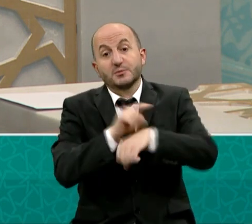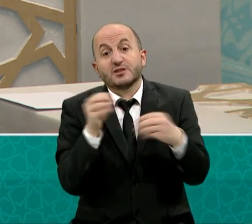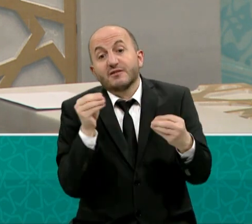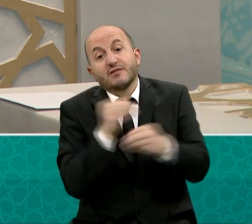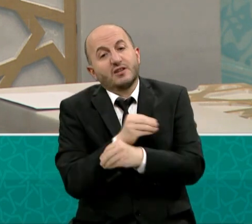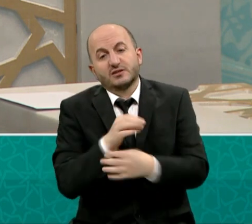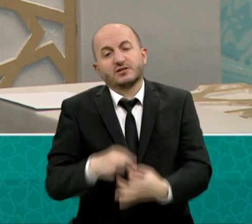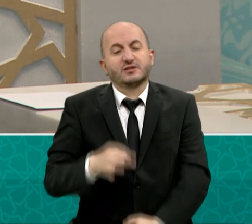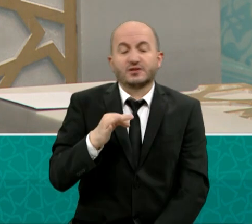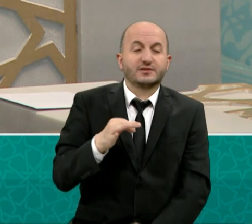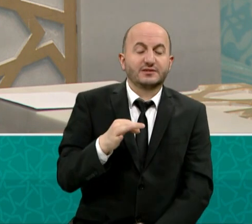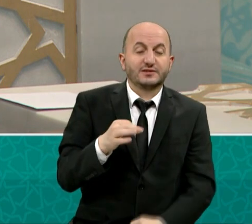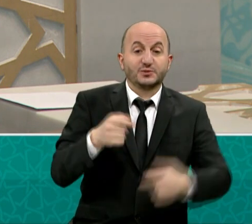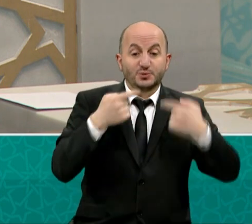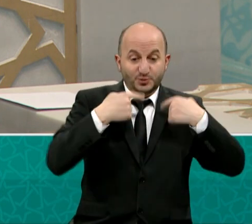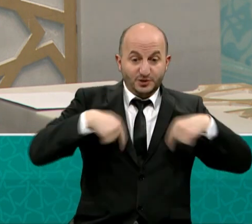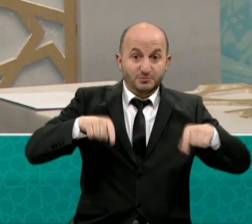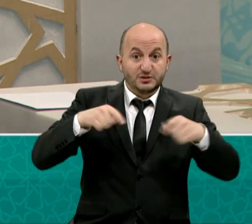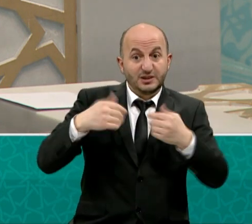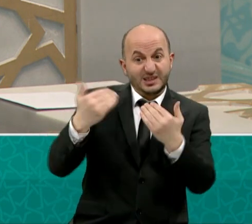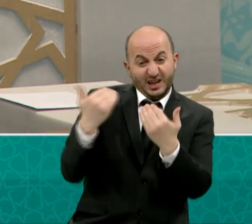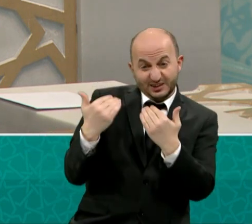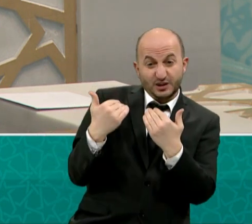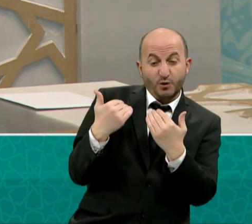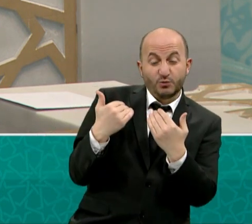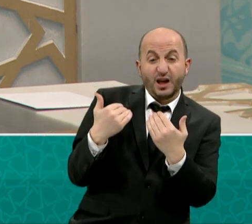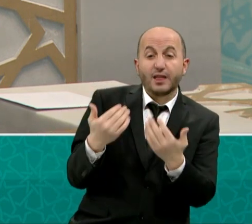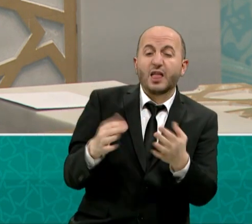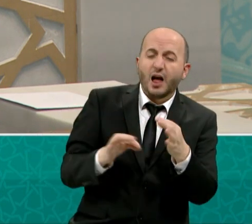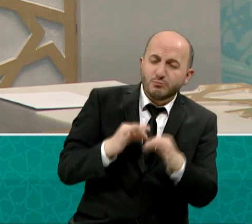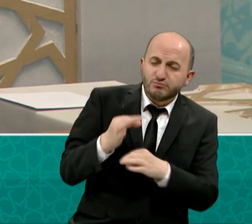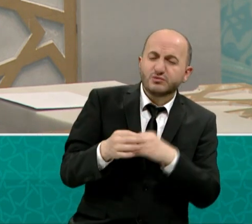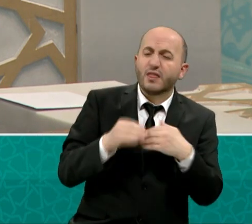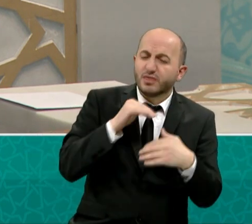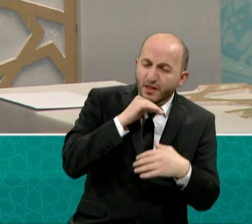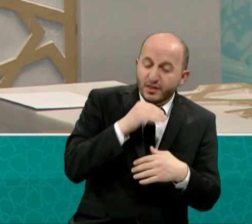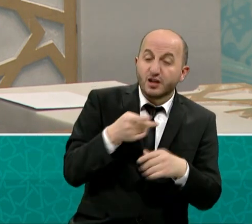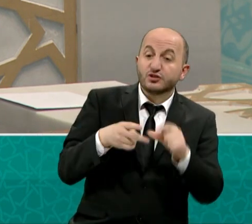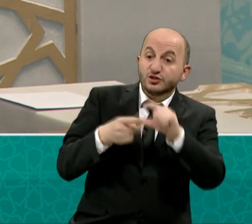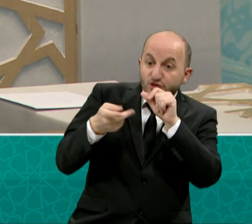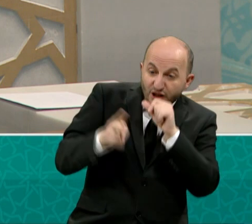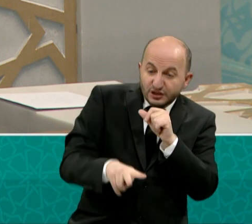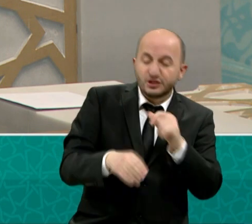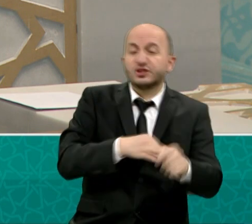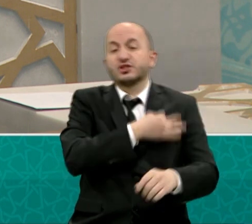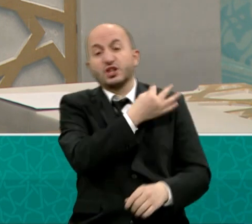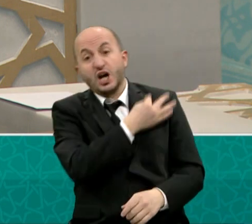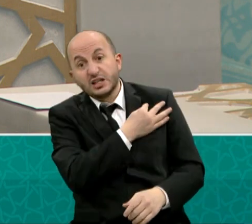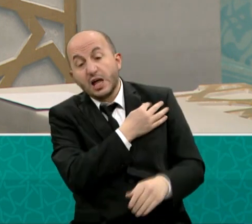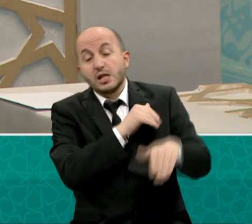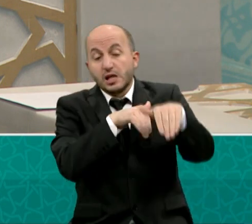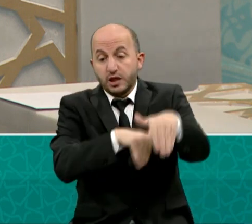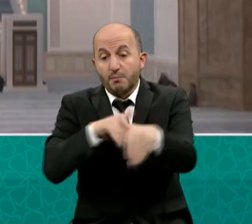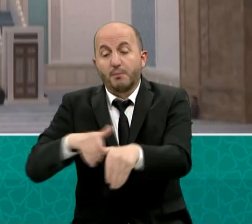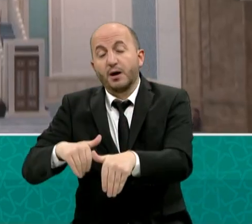insandır. Üzerimizde emeği olan çok ecdadımız var, şehitlerimiz var, gazilerimiz var. Kabir